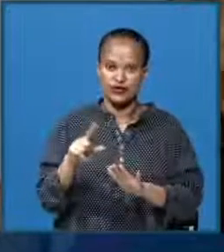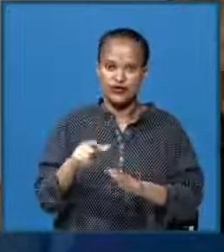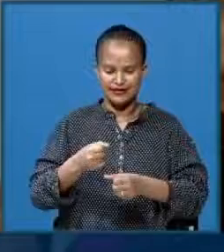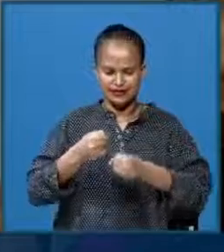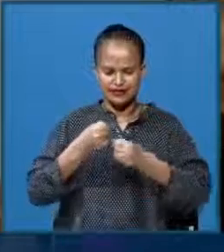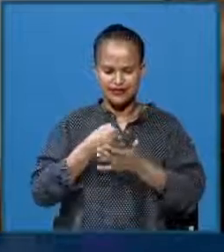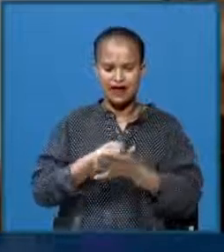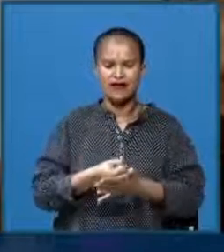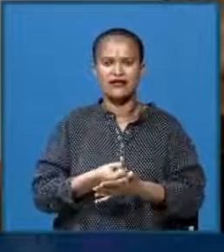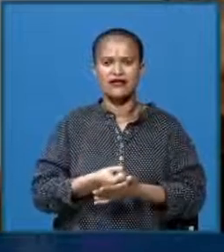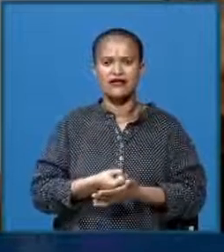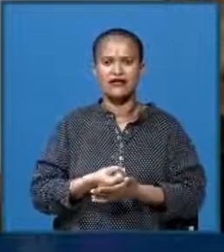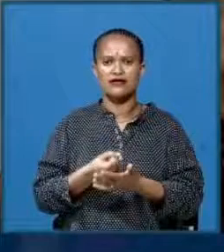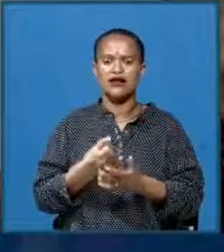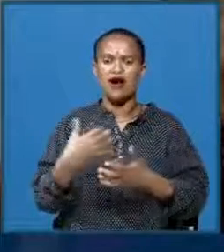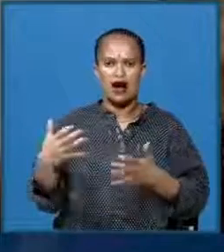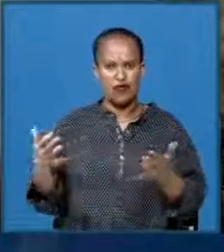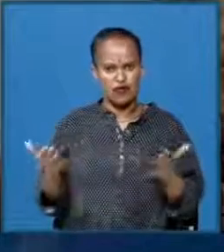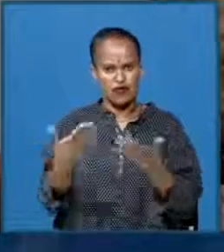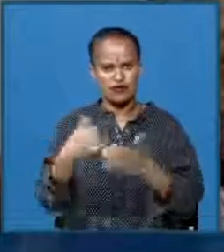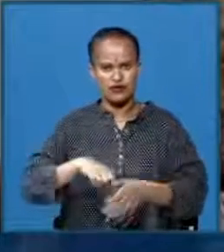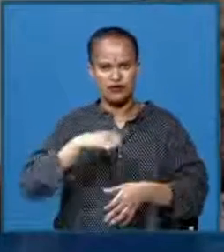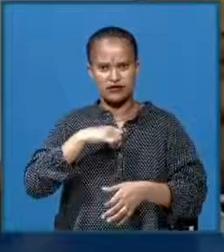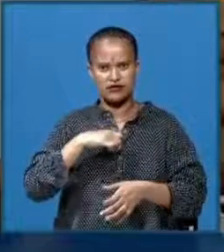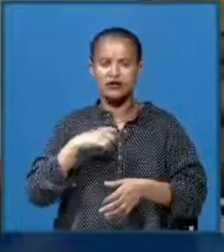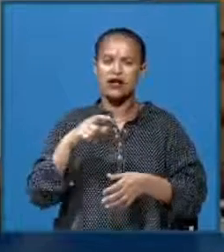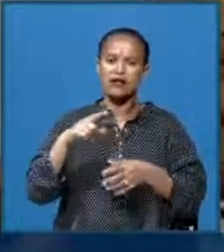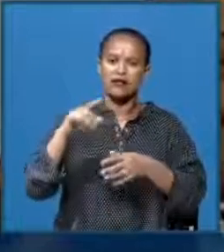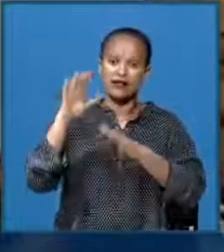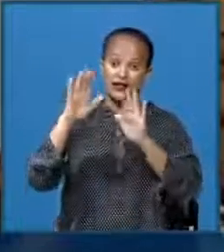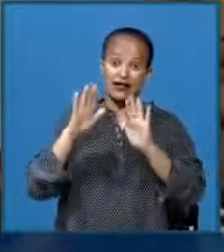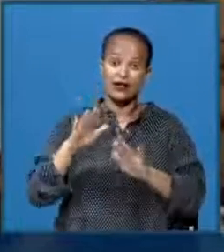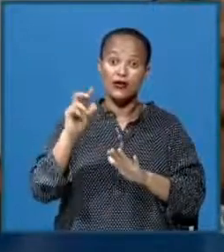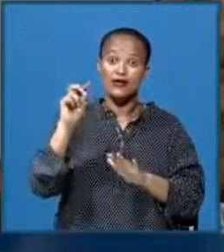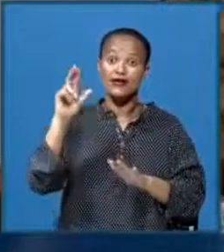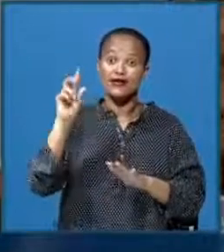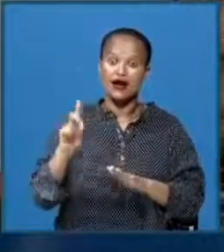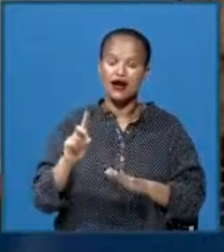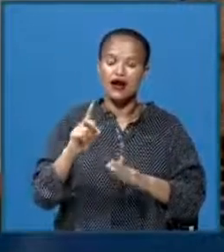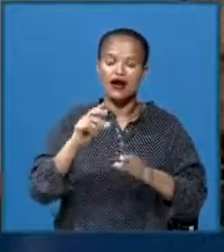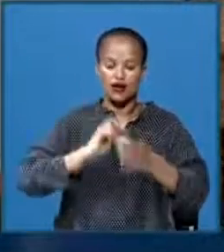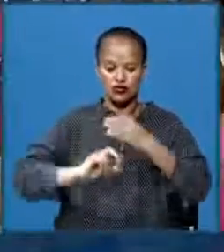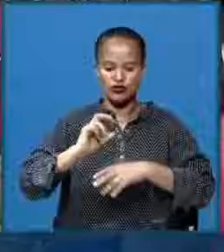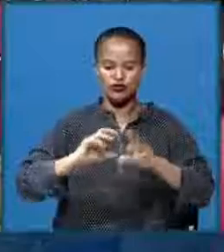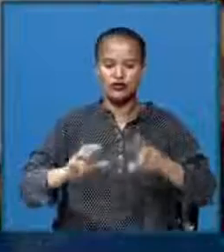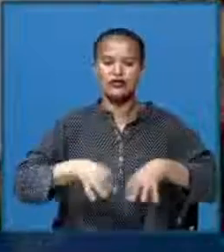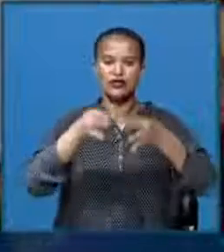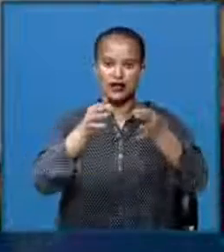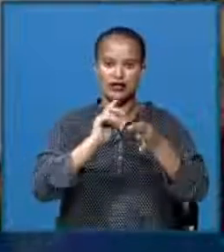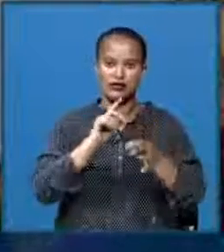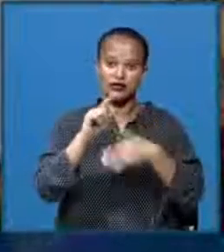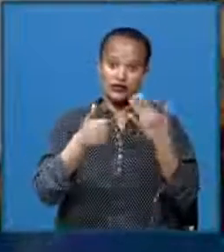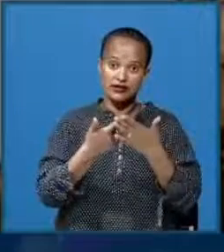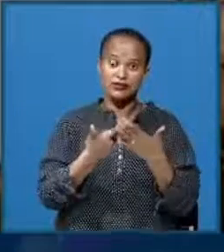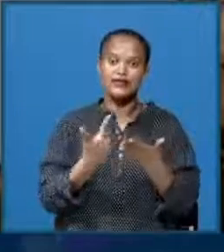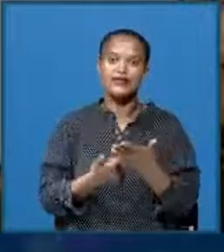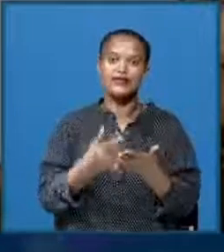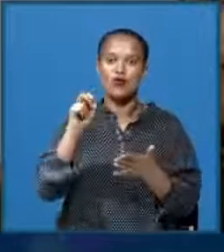ፅንዓተን ሓቦአን ተጋድሎአን መስተንክራዊ ቅይአን ካብ ወለዶና ወለዶ እውን ክሰጋገር እዩ። ስለዚ